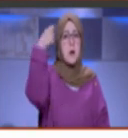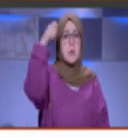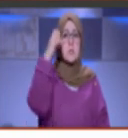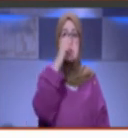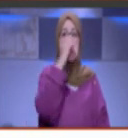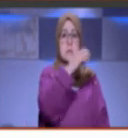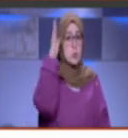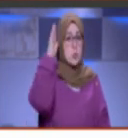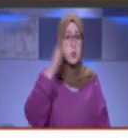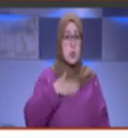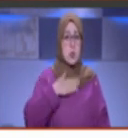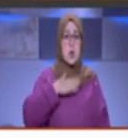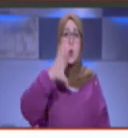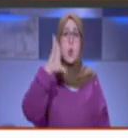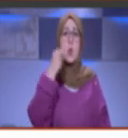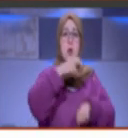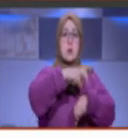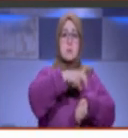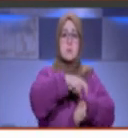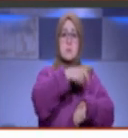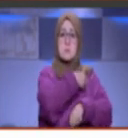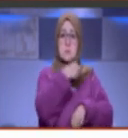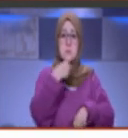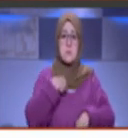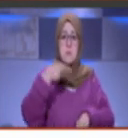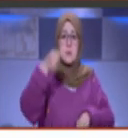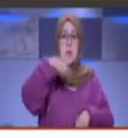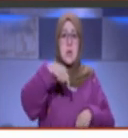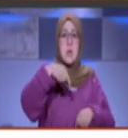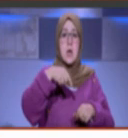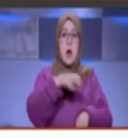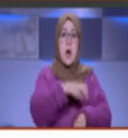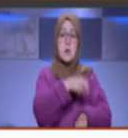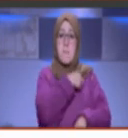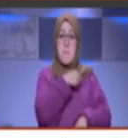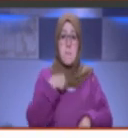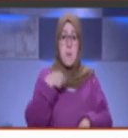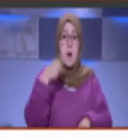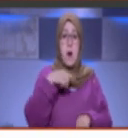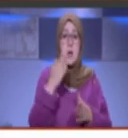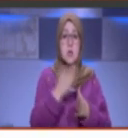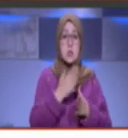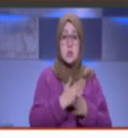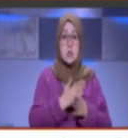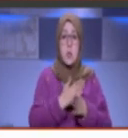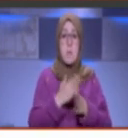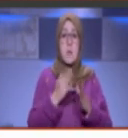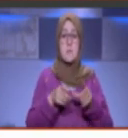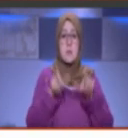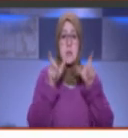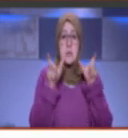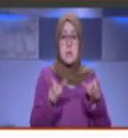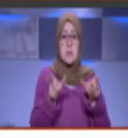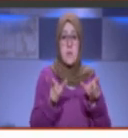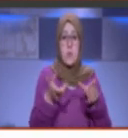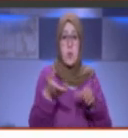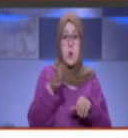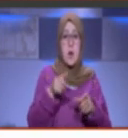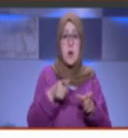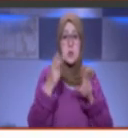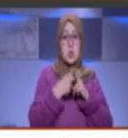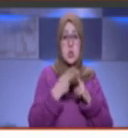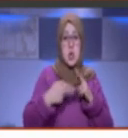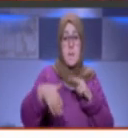الطبية لما يبذلونه من جهد في ظل أزمة فيروس كورونا، مشيرا إلى أن تداعيات فيروس كورونا تحت